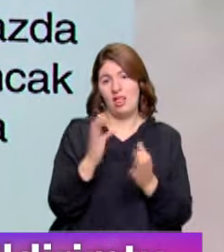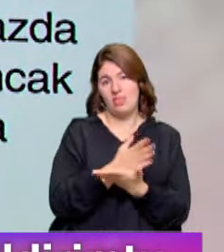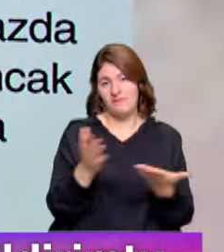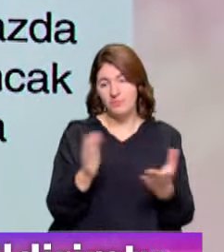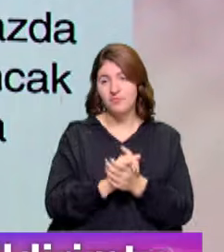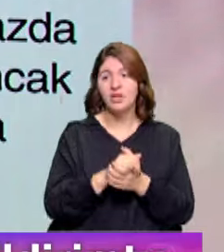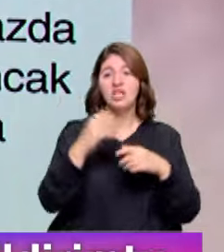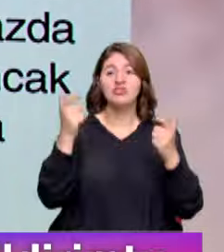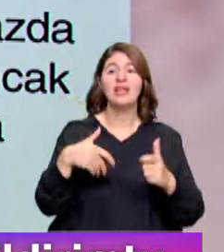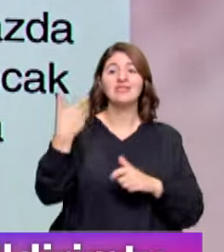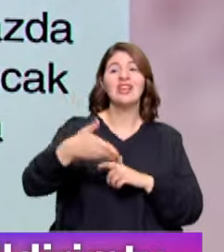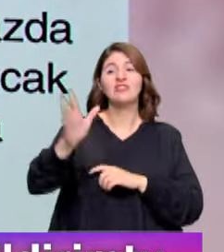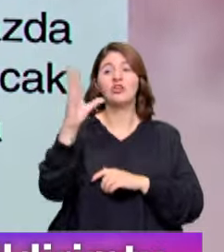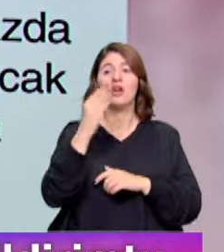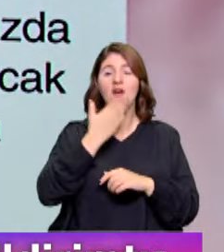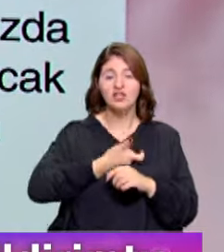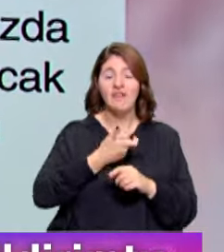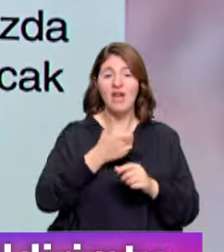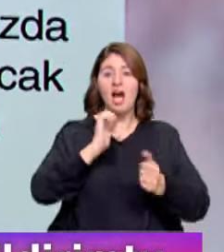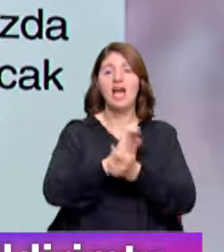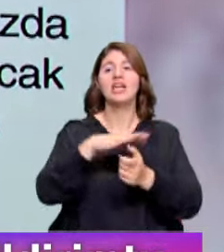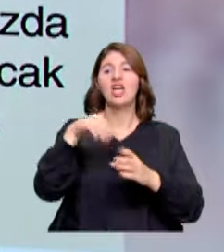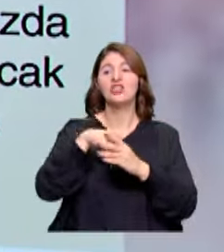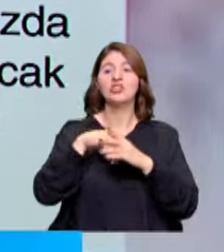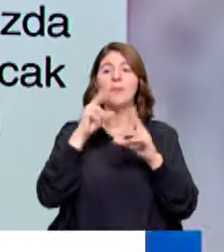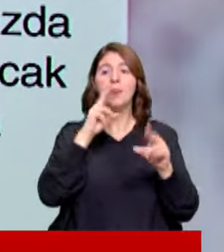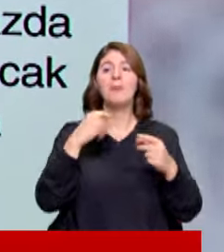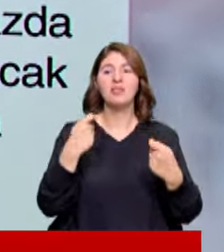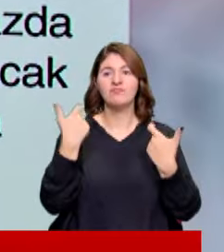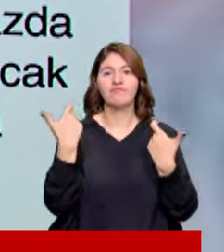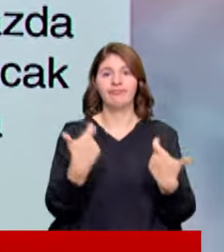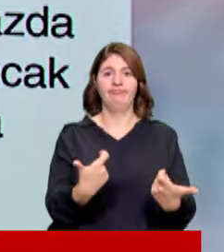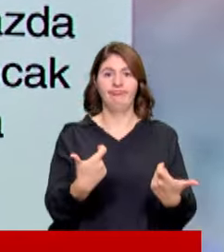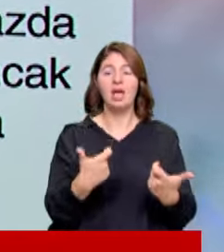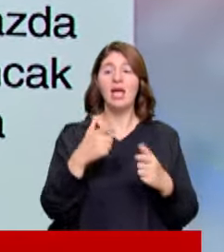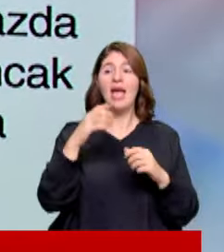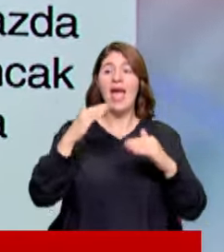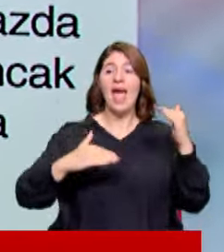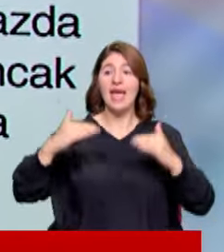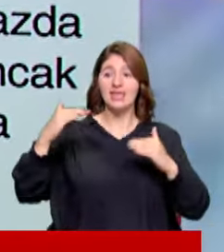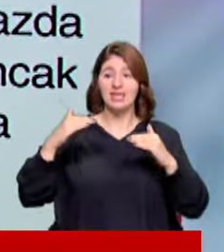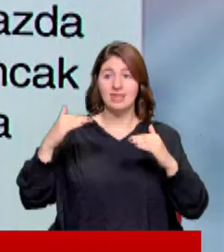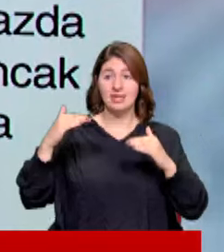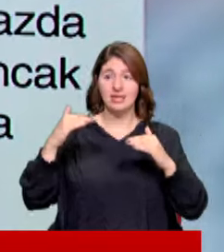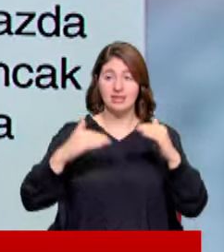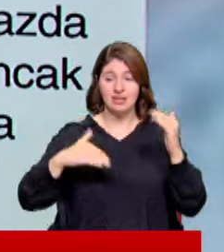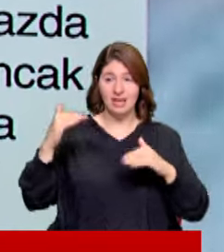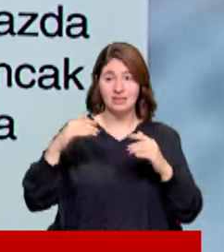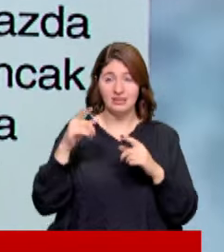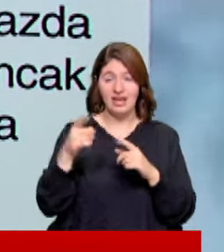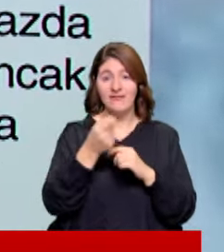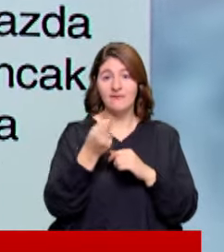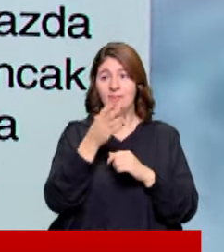ederken şehir dışına gidecek öğrenciler ve aileleri için gözler barınma masraflarında. Endeksa üniversitelere kayıt